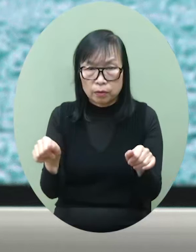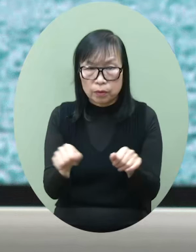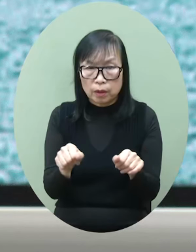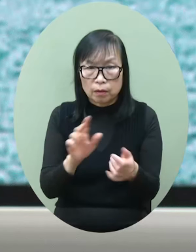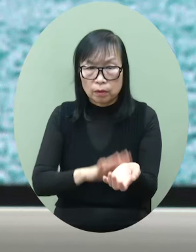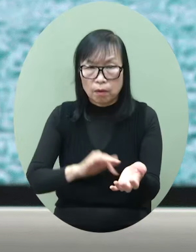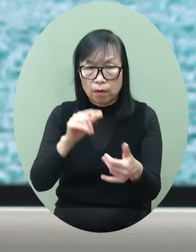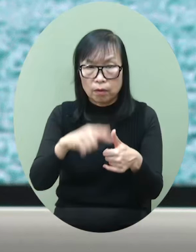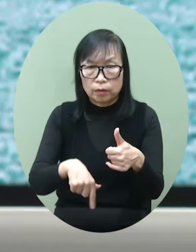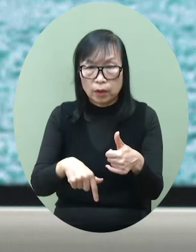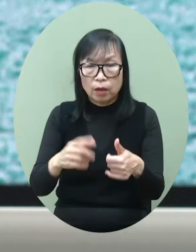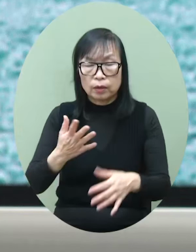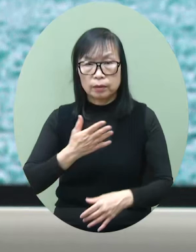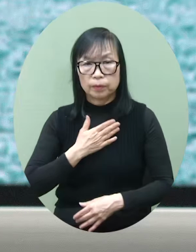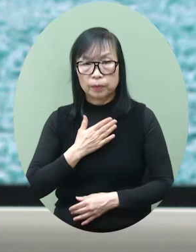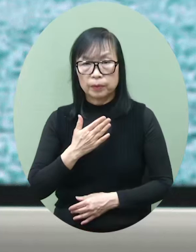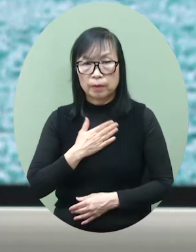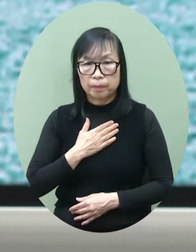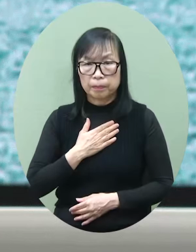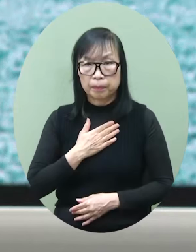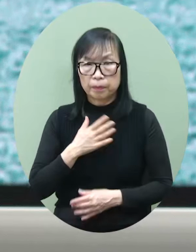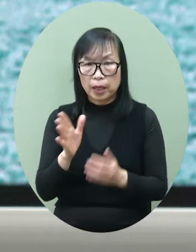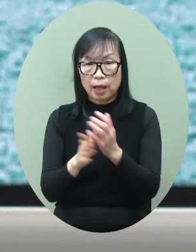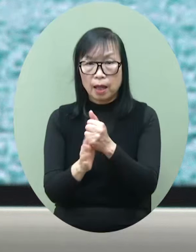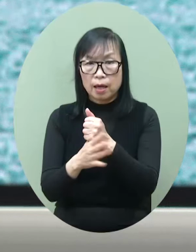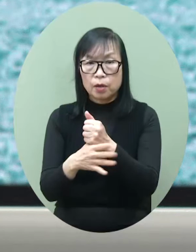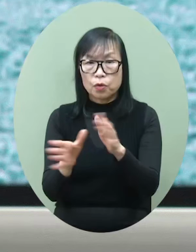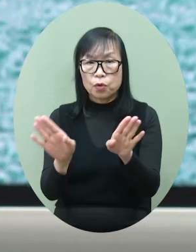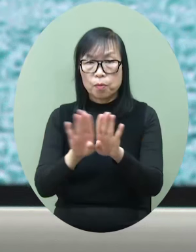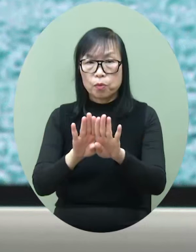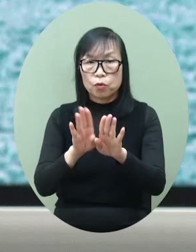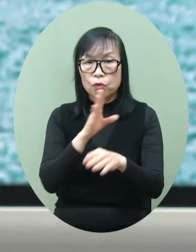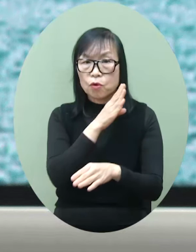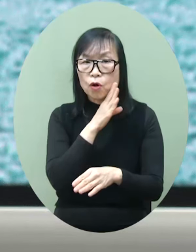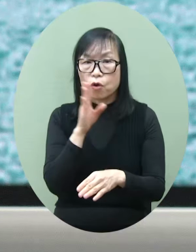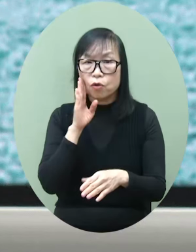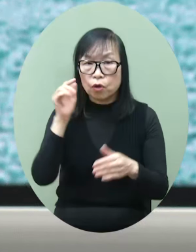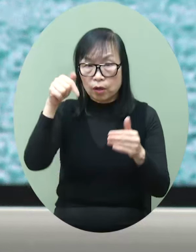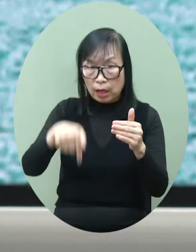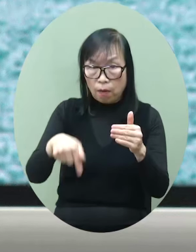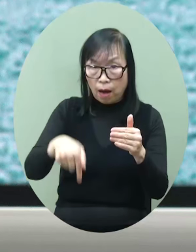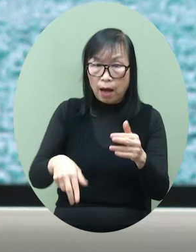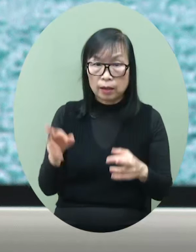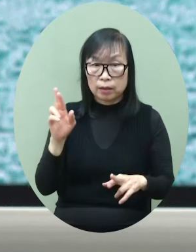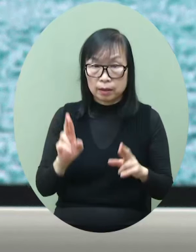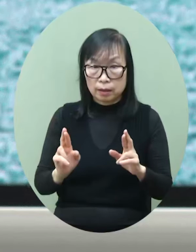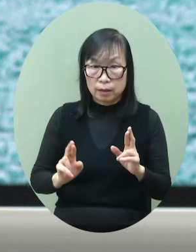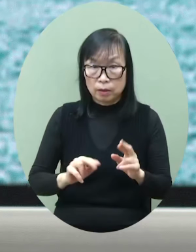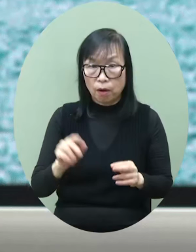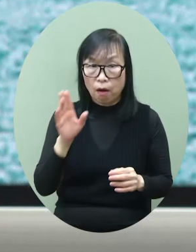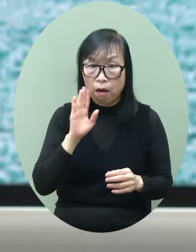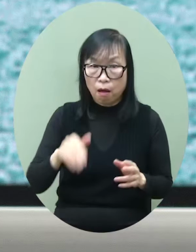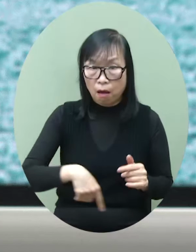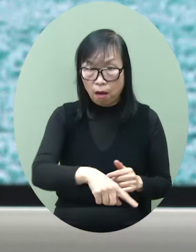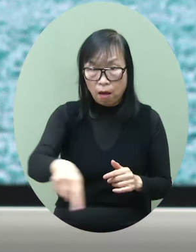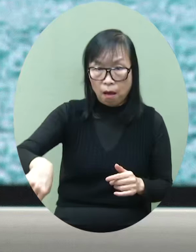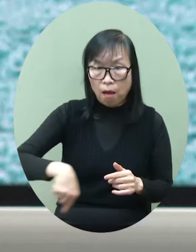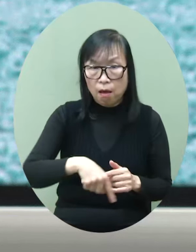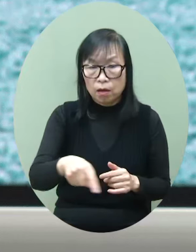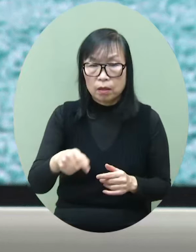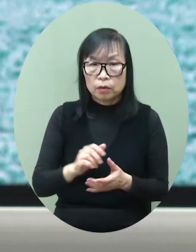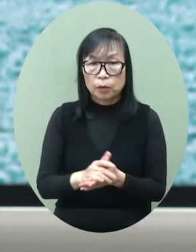個案我們都擔心在李玉門廣場下面那個李玉門市場會不會都有機會有一些